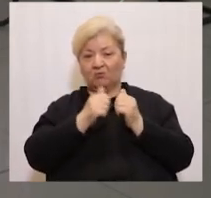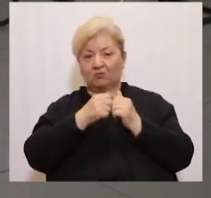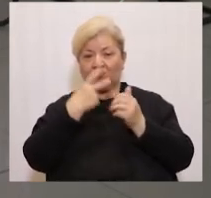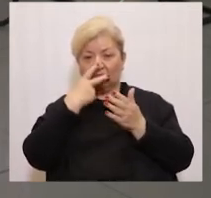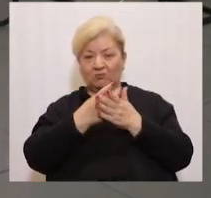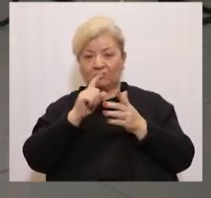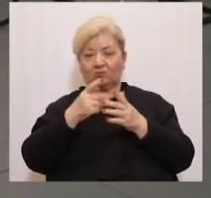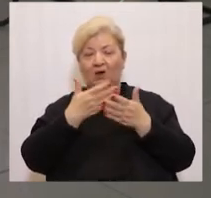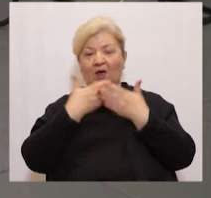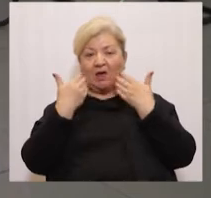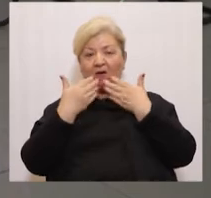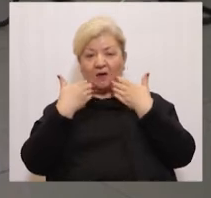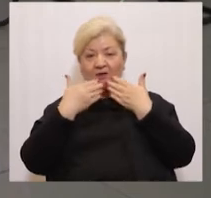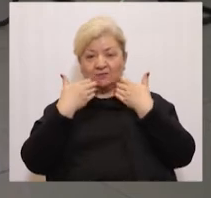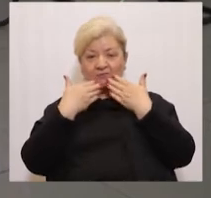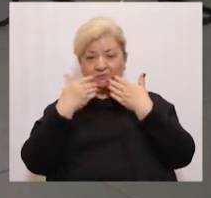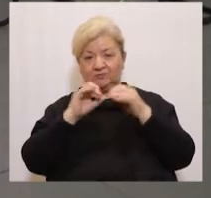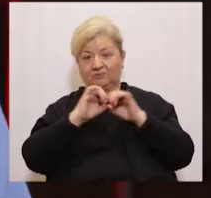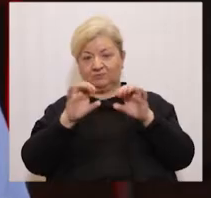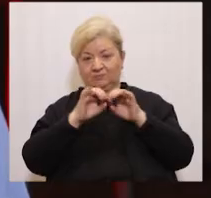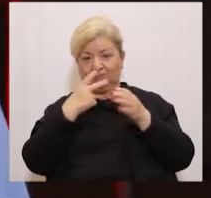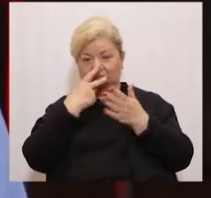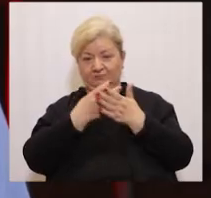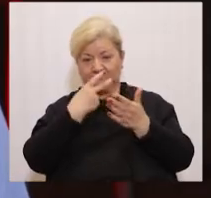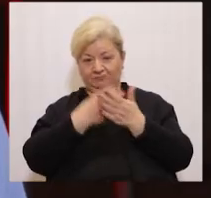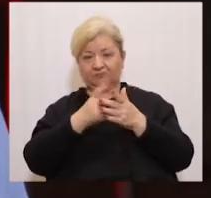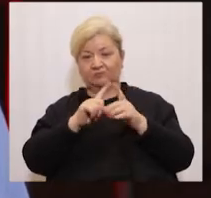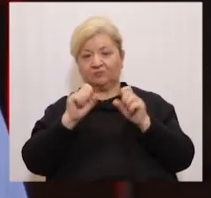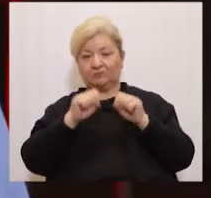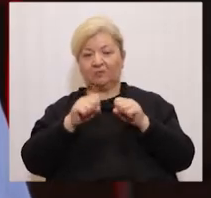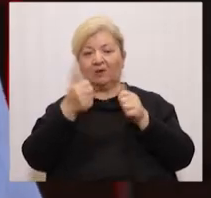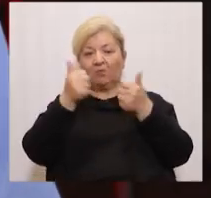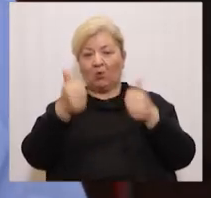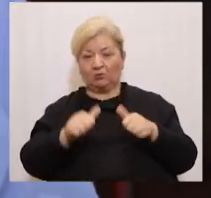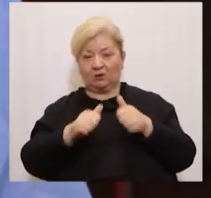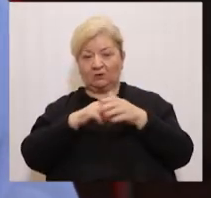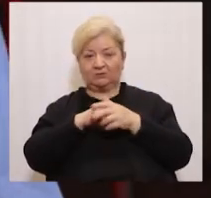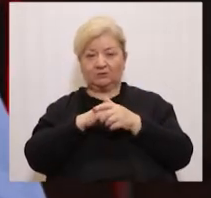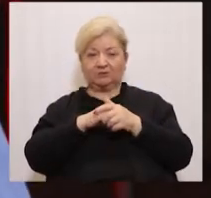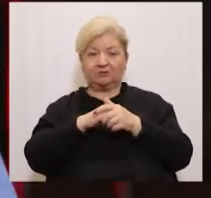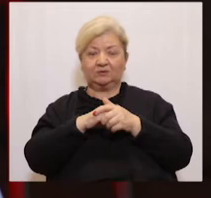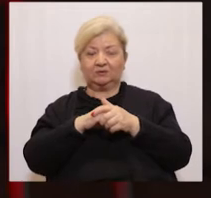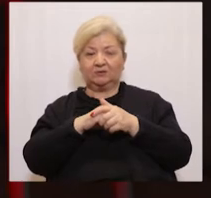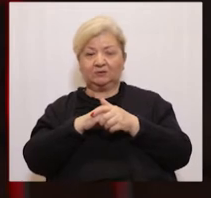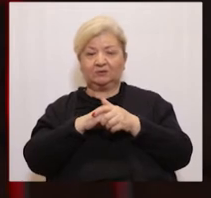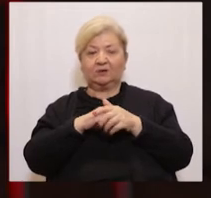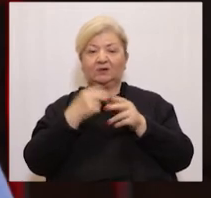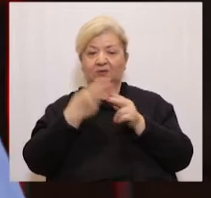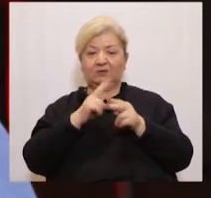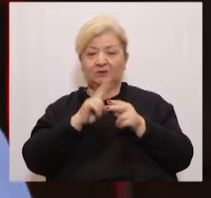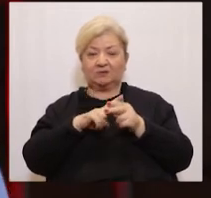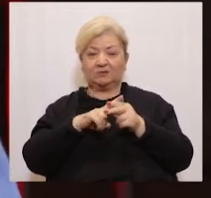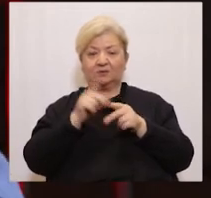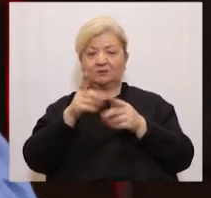მისი გამარტივებული ვარიანტის განხილვა, რასაც ქვია კიდევაც მოდელი. ასე რომ, იდეალური